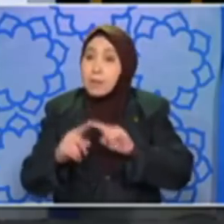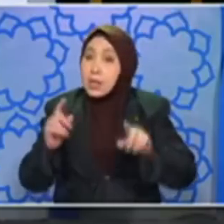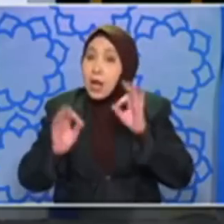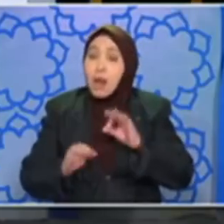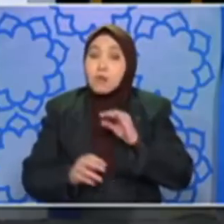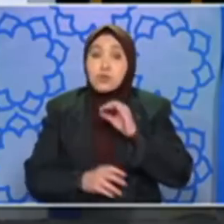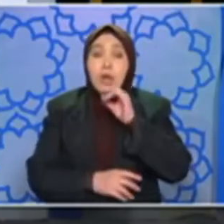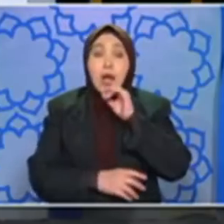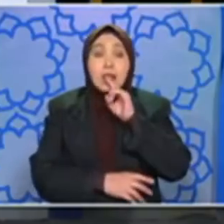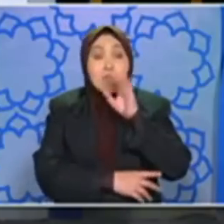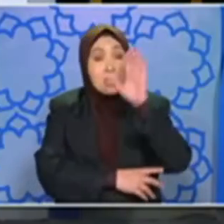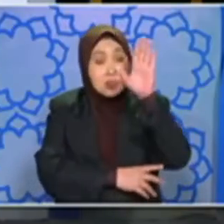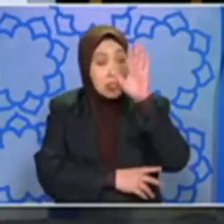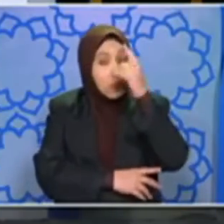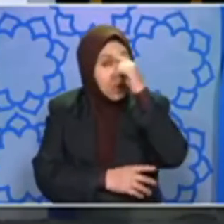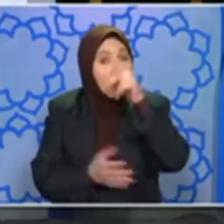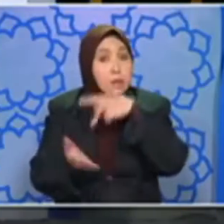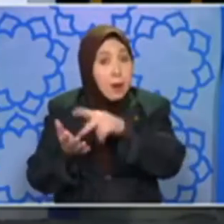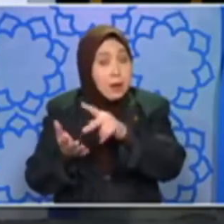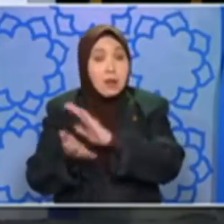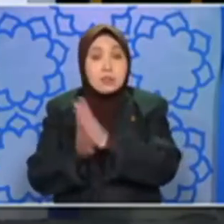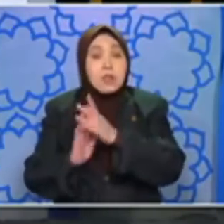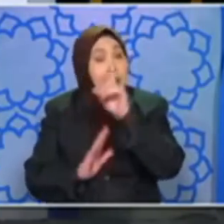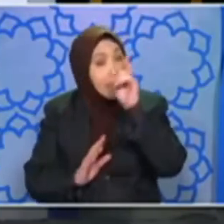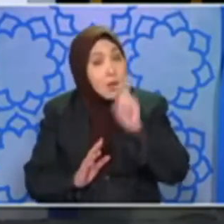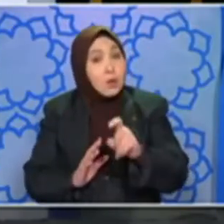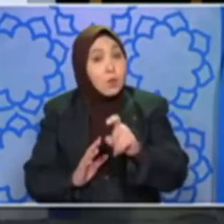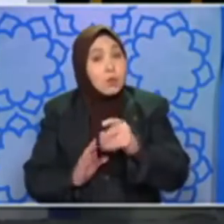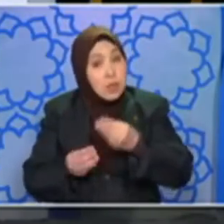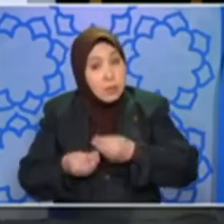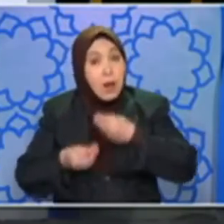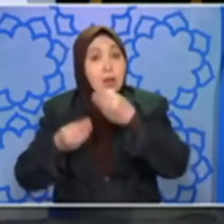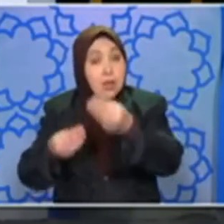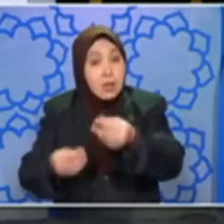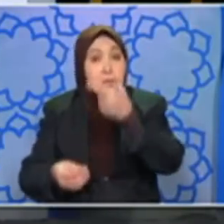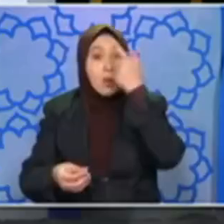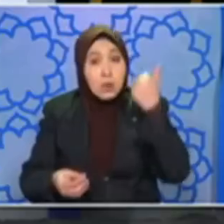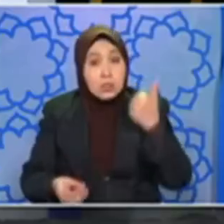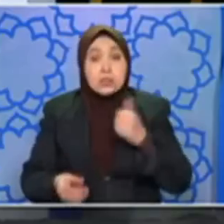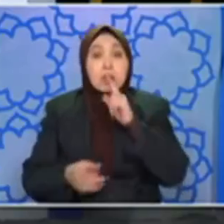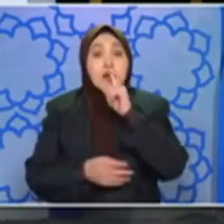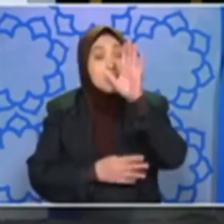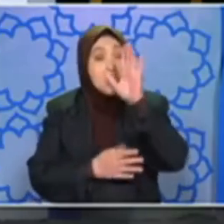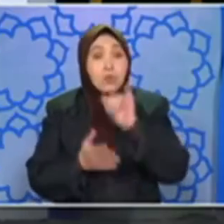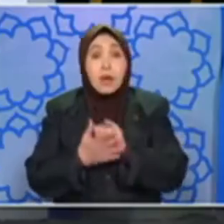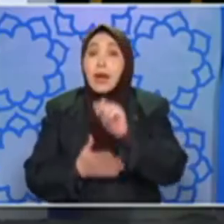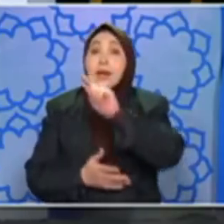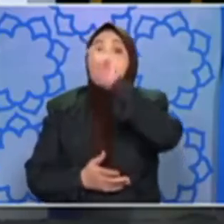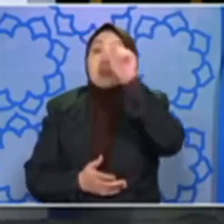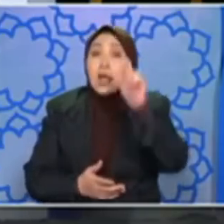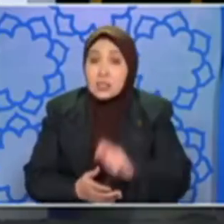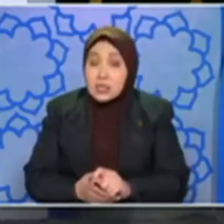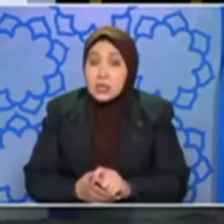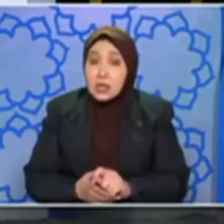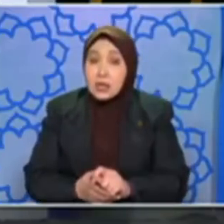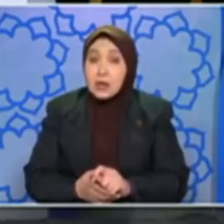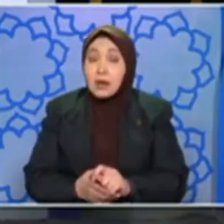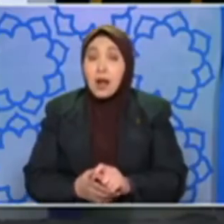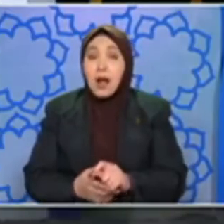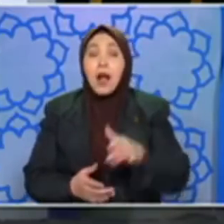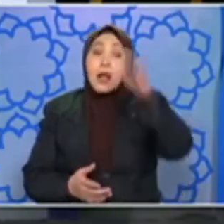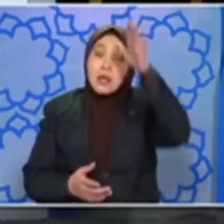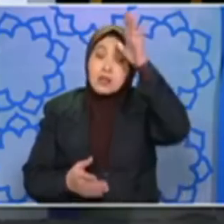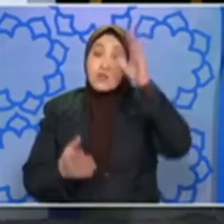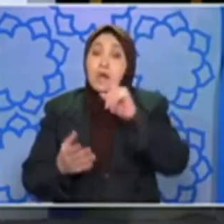si staff itu untuk dibayar, maka ia perlu ditunaikan. Kenapa? Kerana janji itu akan ditanyakan. Ayah dah janji dengan anak